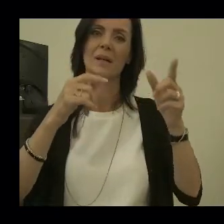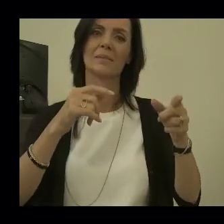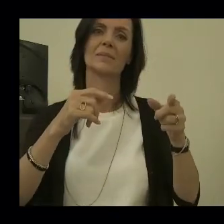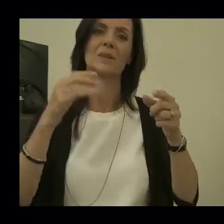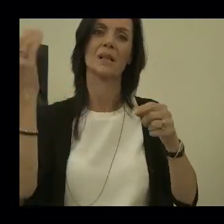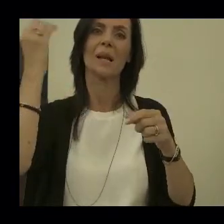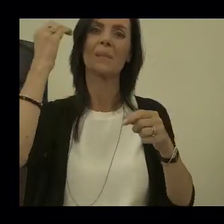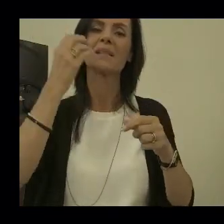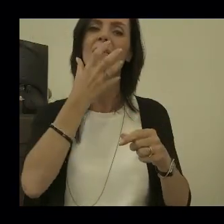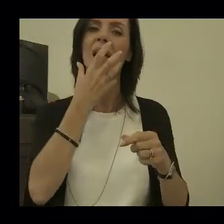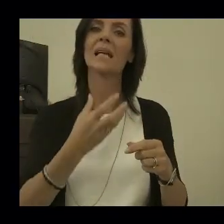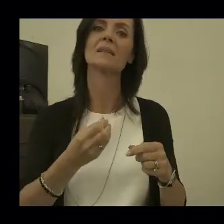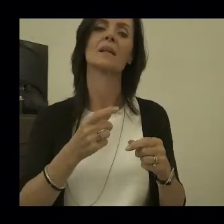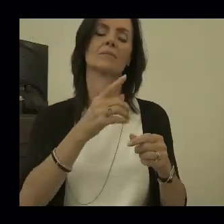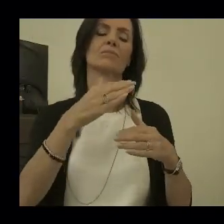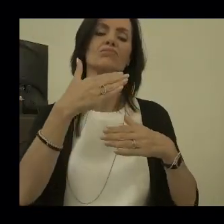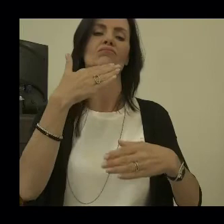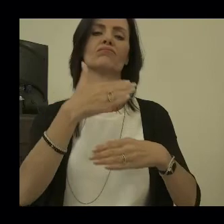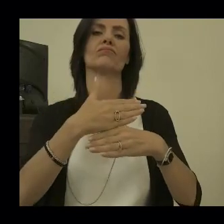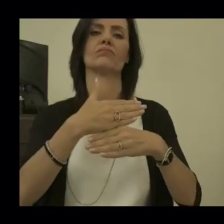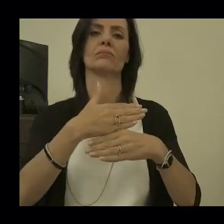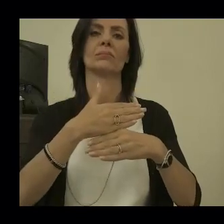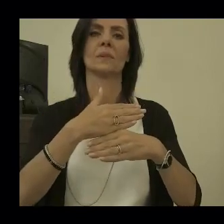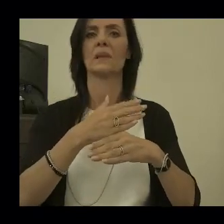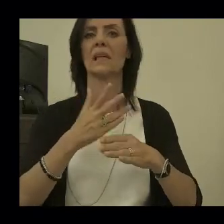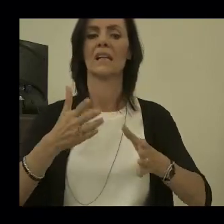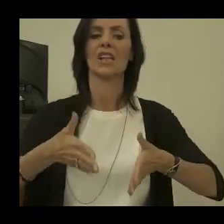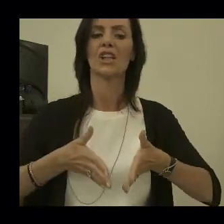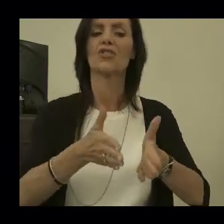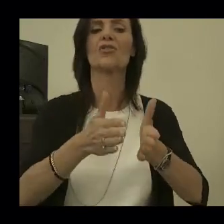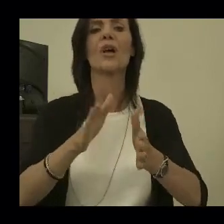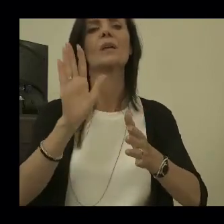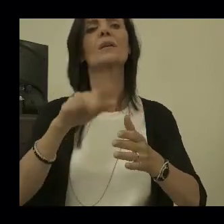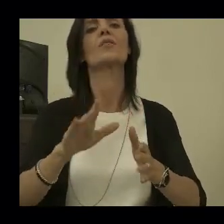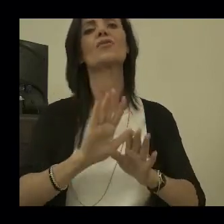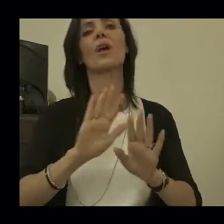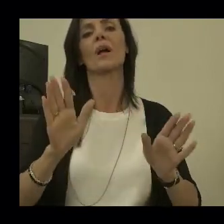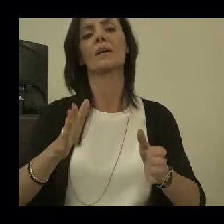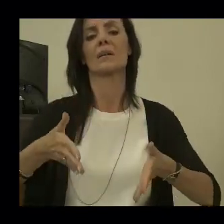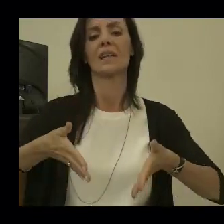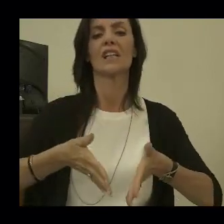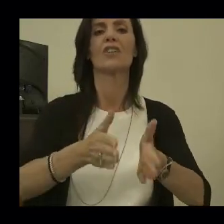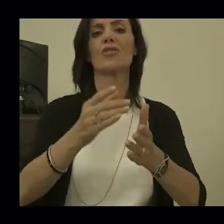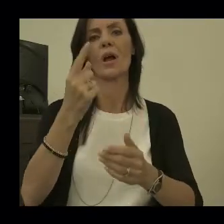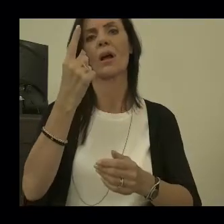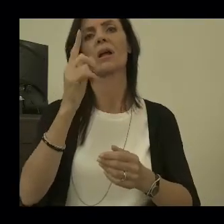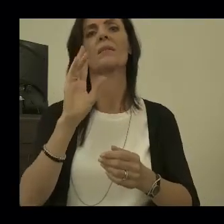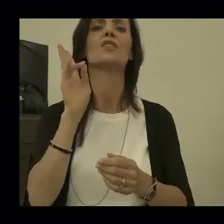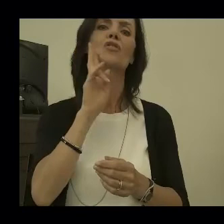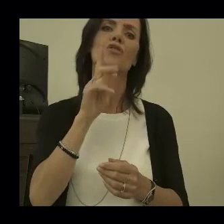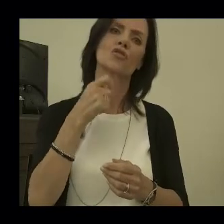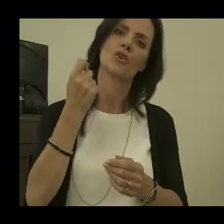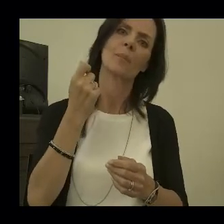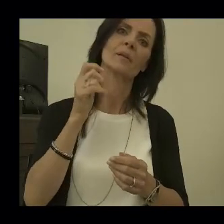הנוסף לבית ספר הרצל, נחסמו כל הגישות ונותרה רק הגישה הזו לוואדי שיח. כל שישי